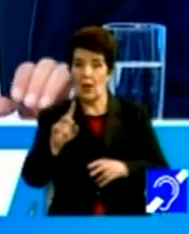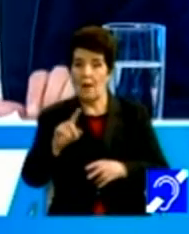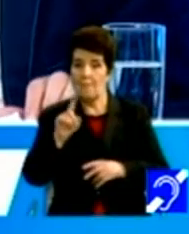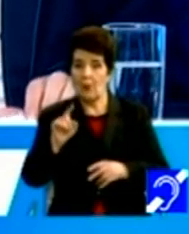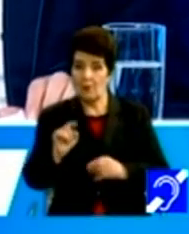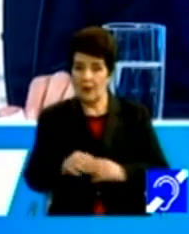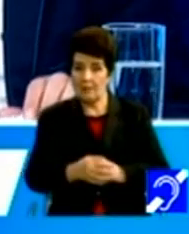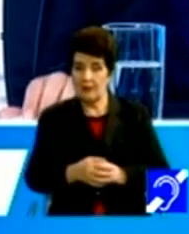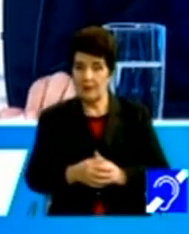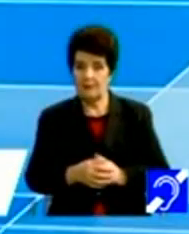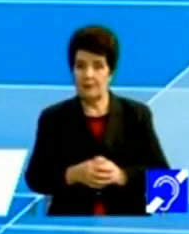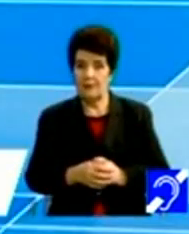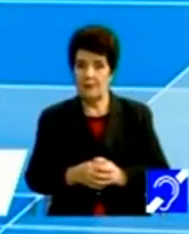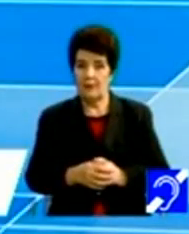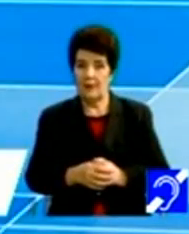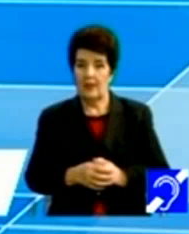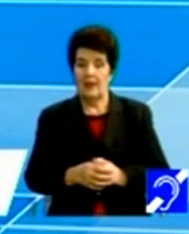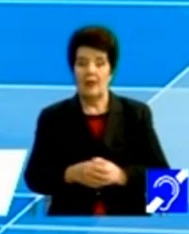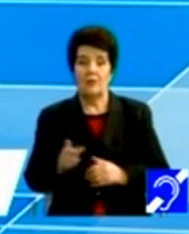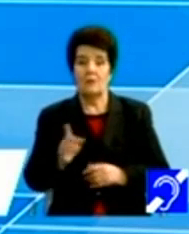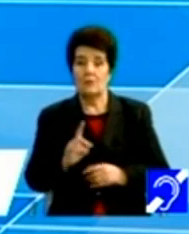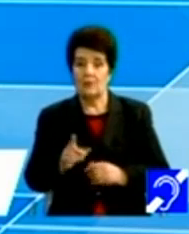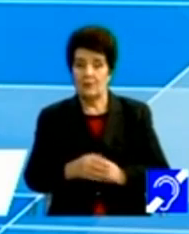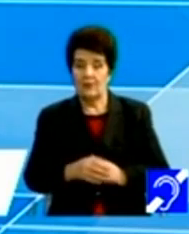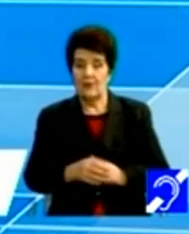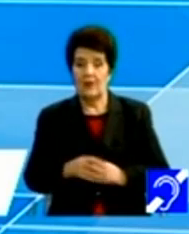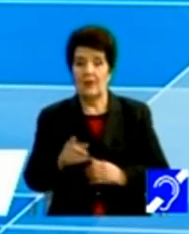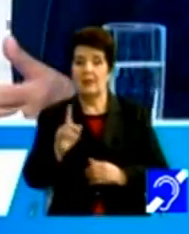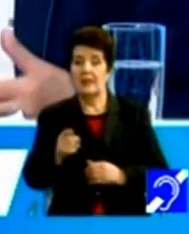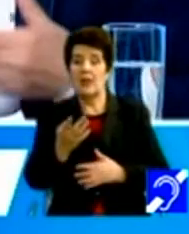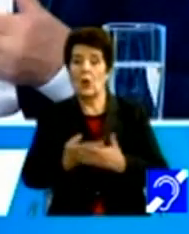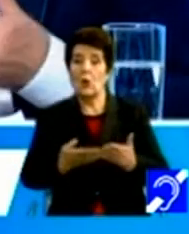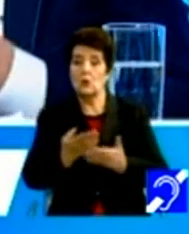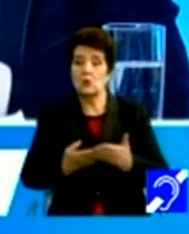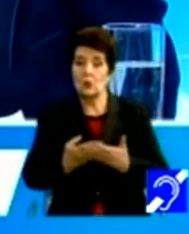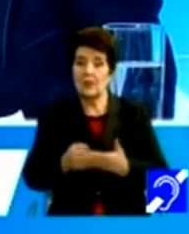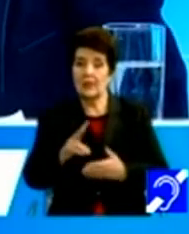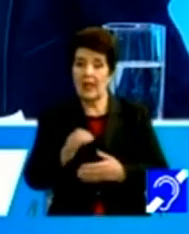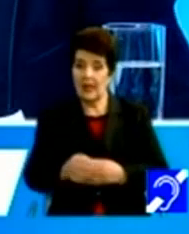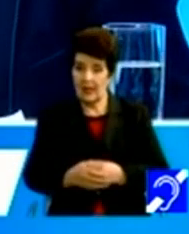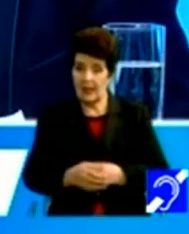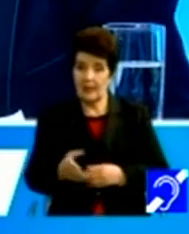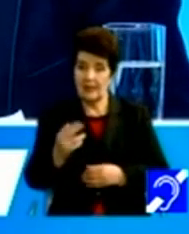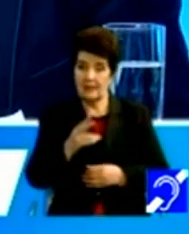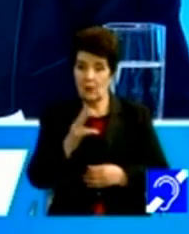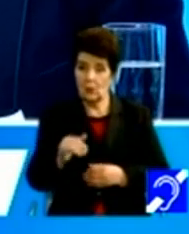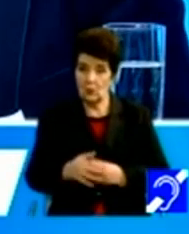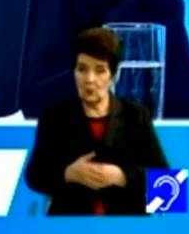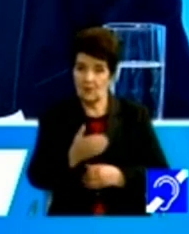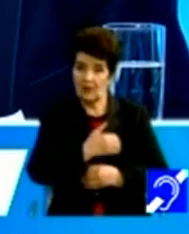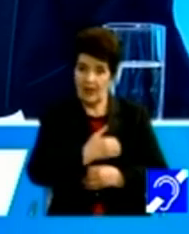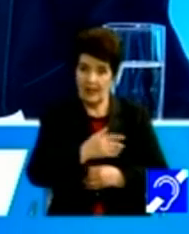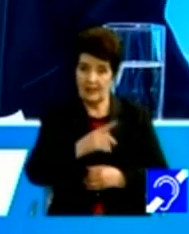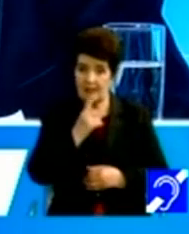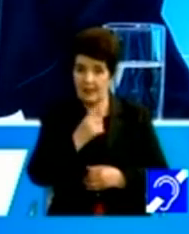stringentă. Da sau nu? Adică la referendum. Da, e simplu. Nu că da sau nu. E vorba de consultare și acolo nu e numai da sau nu ca să zici vrei